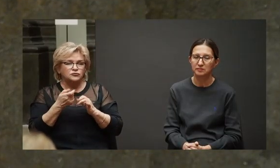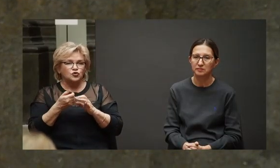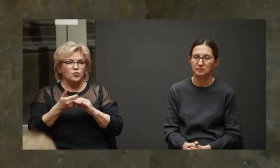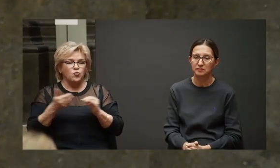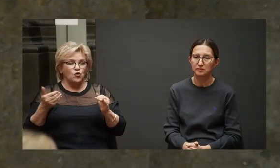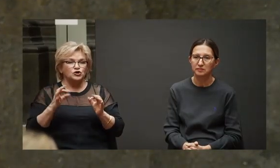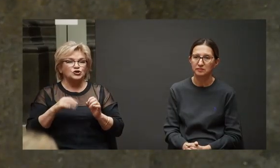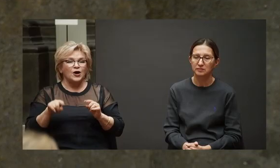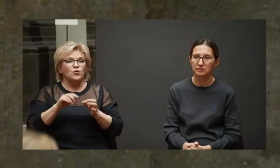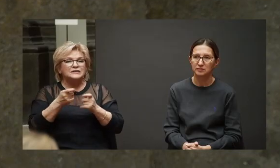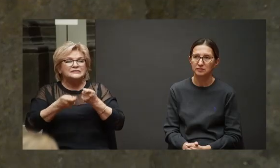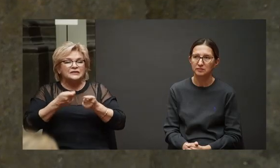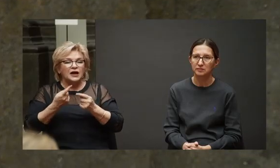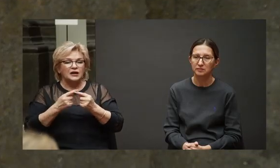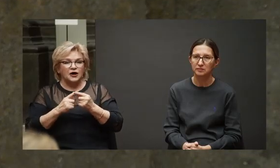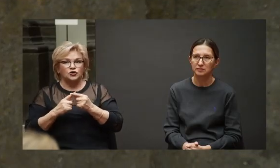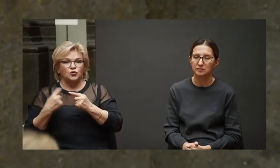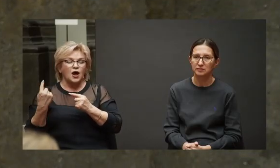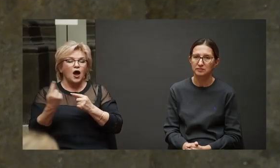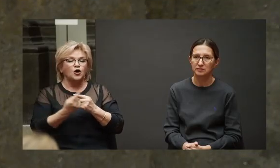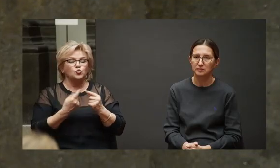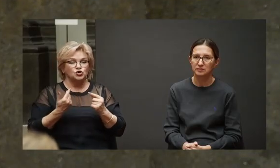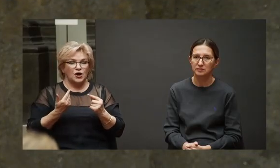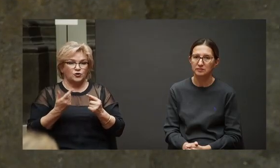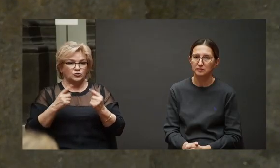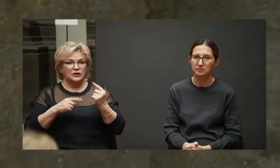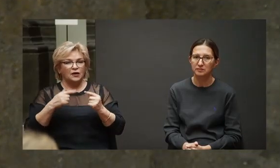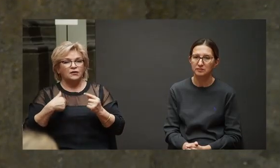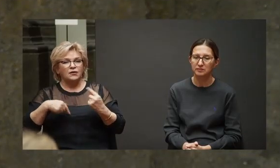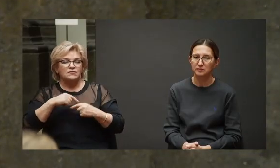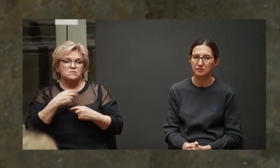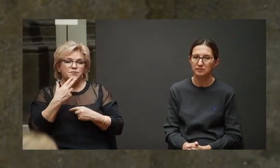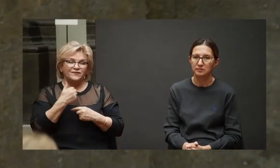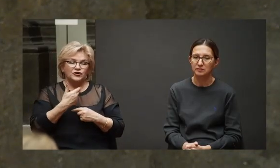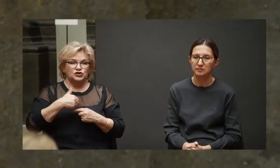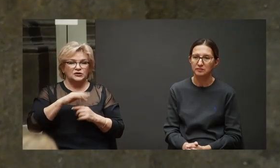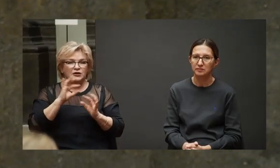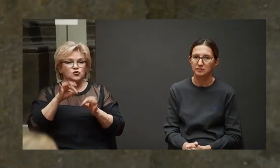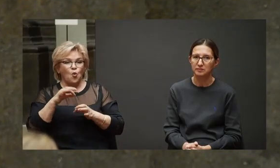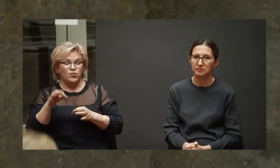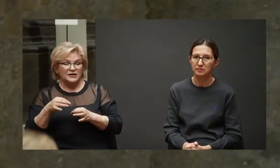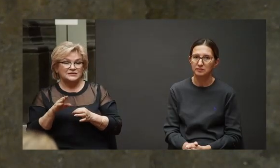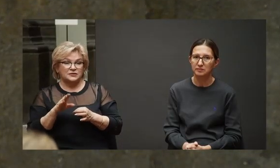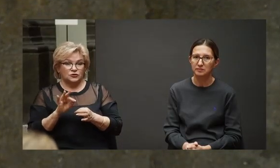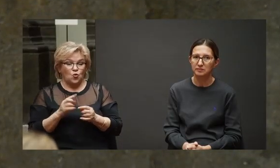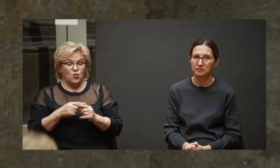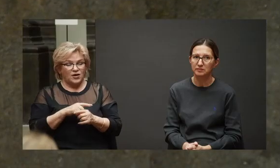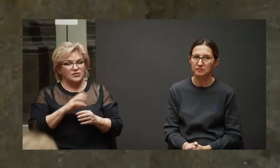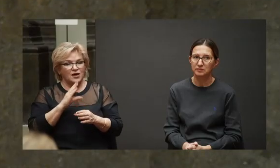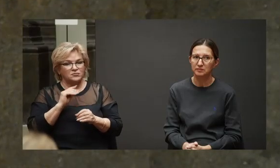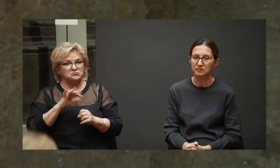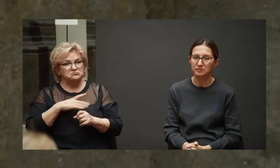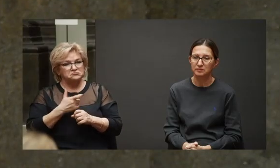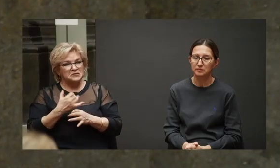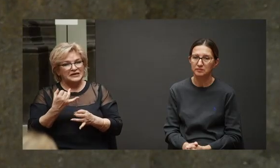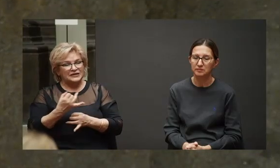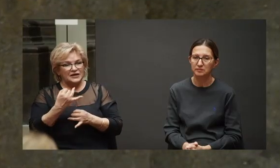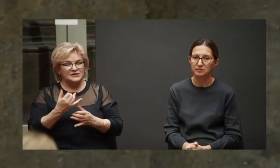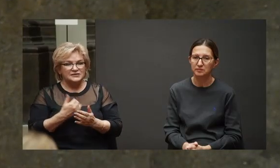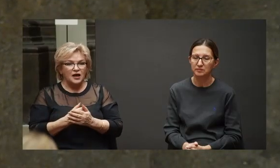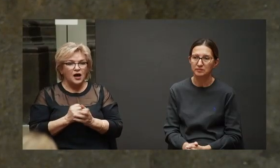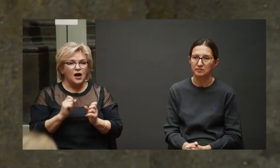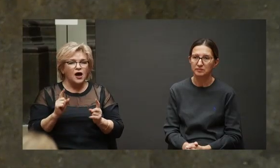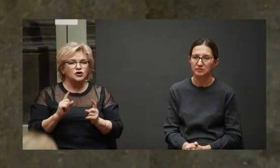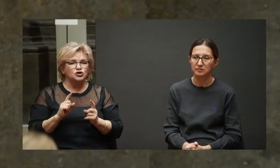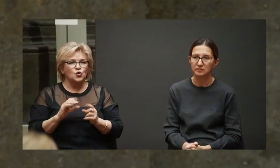больше о тех деталях, которые окружают иногда привычные для нас образы, то это может быть очень интересно. Вот. А